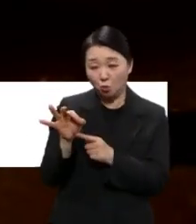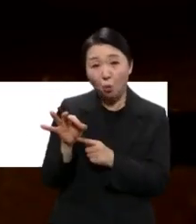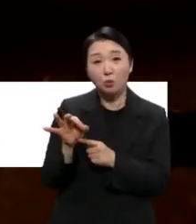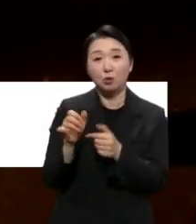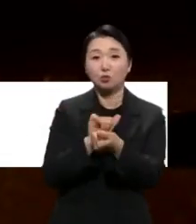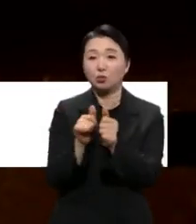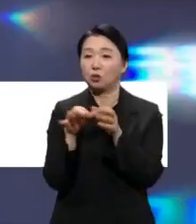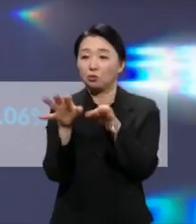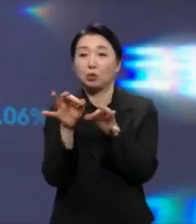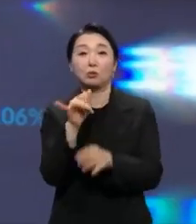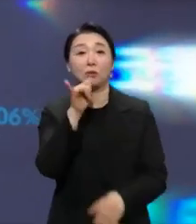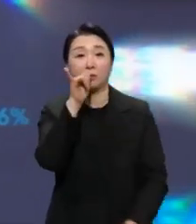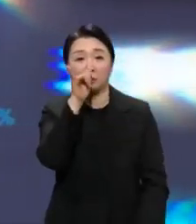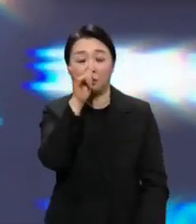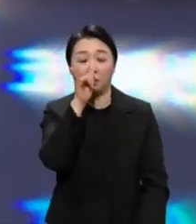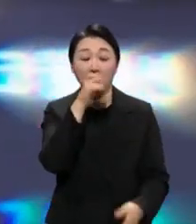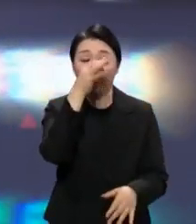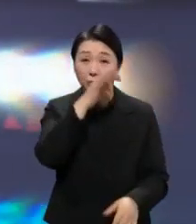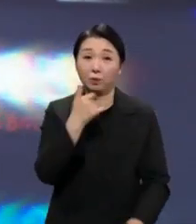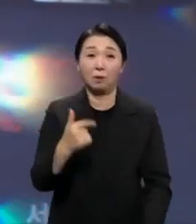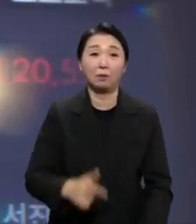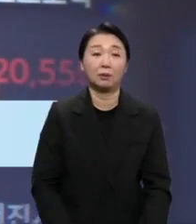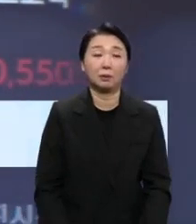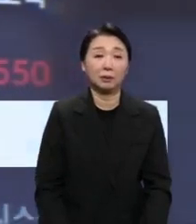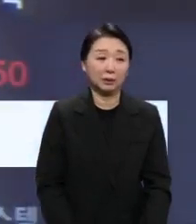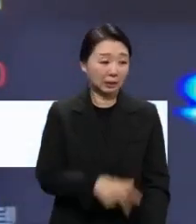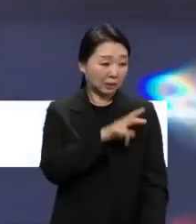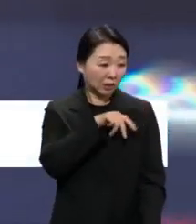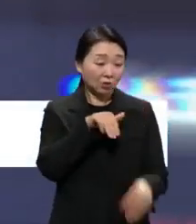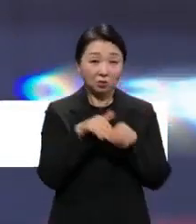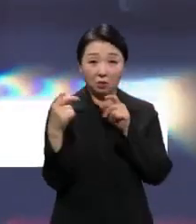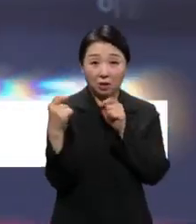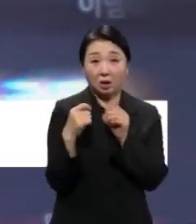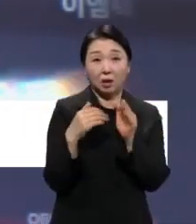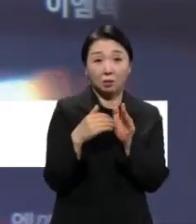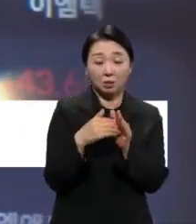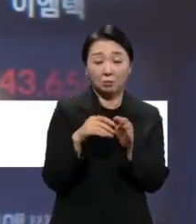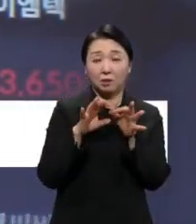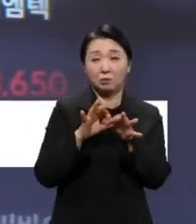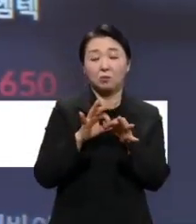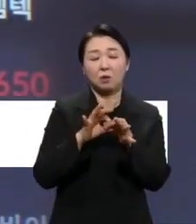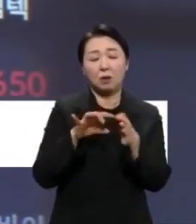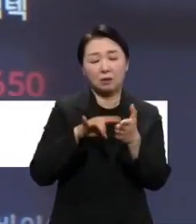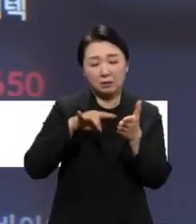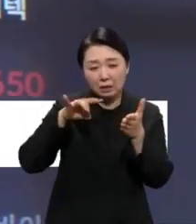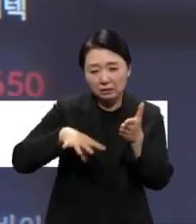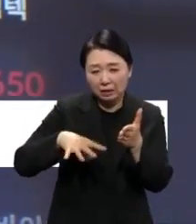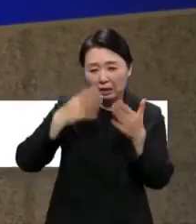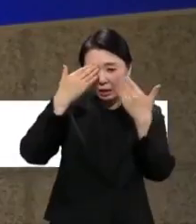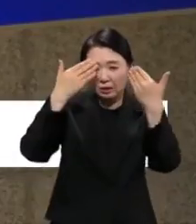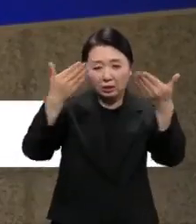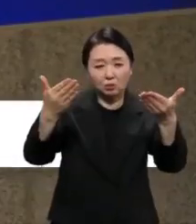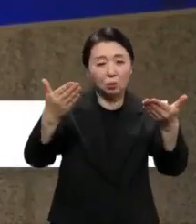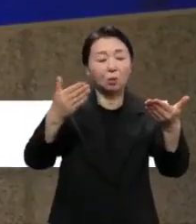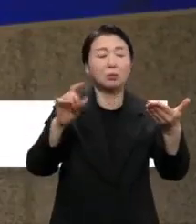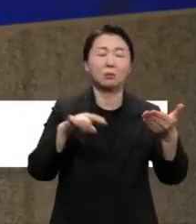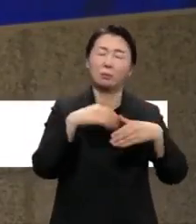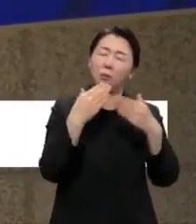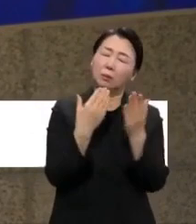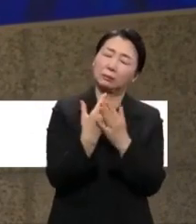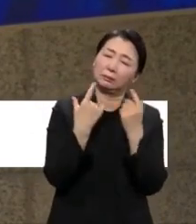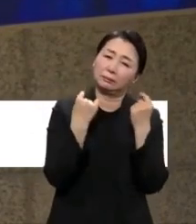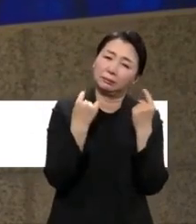주식시장으로 유입이 돼서 다만 총선을 앞두고 금융 관련 세제 개편이 일관성 없이